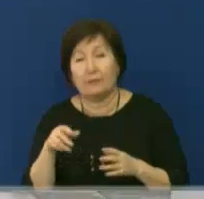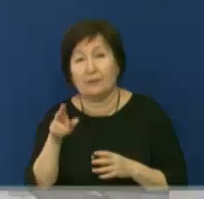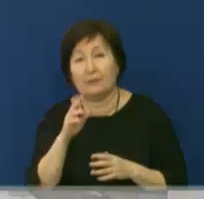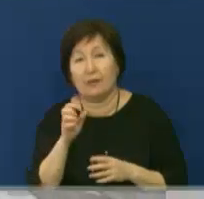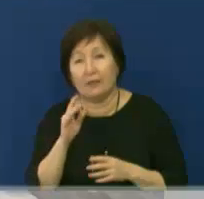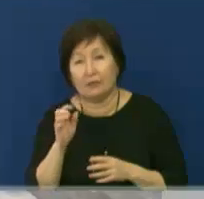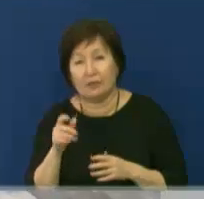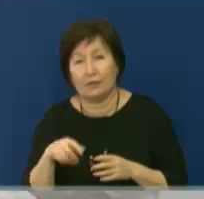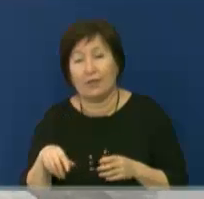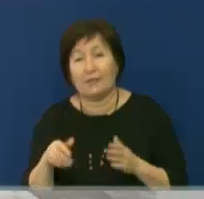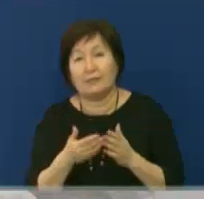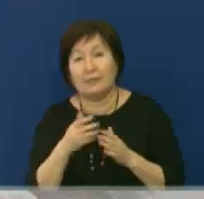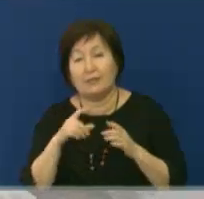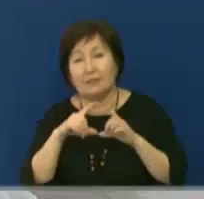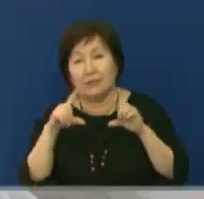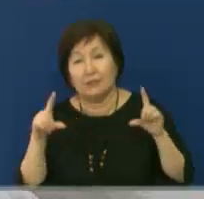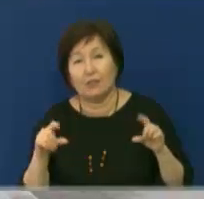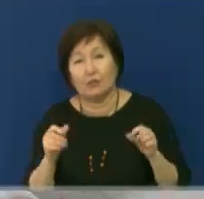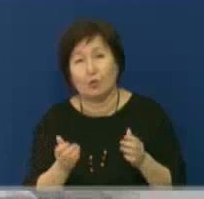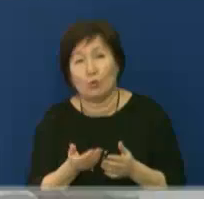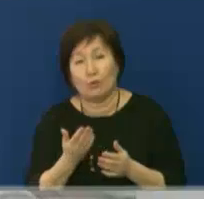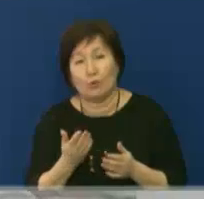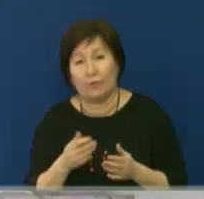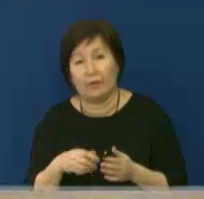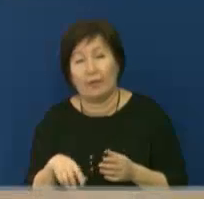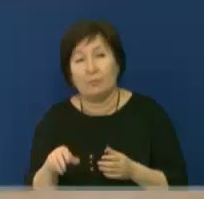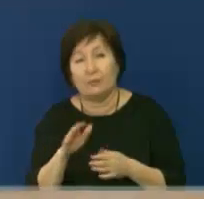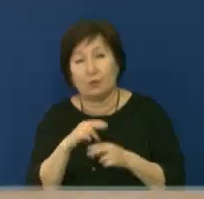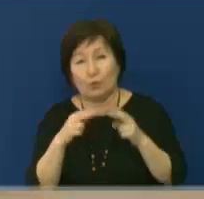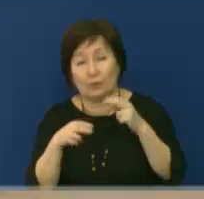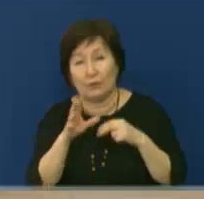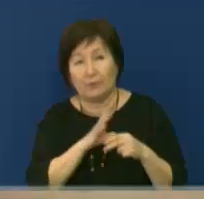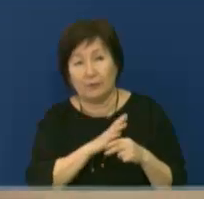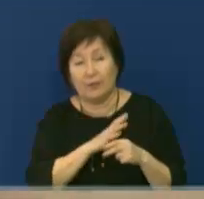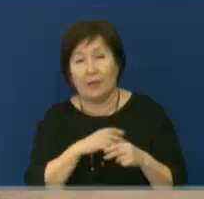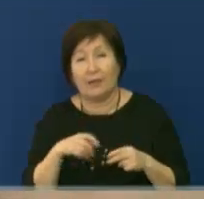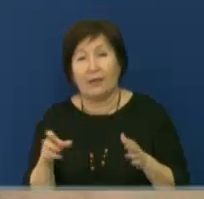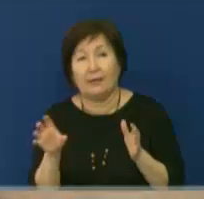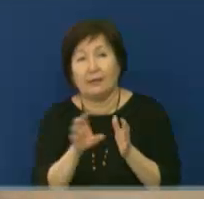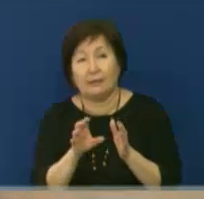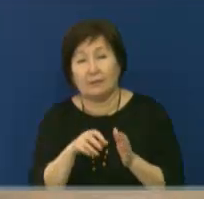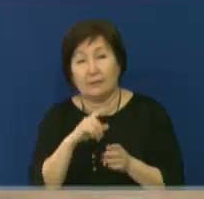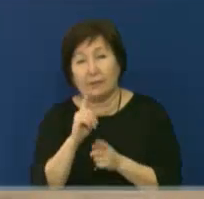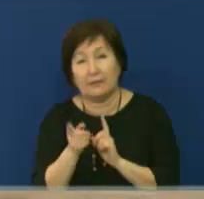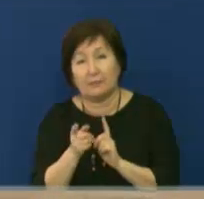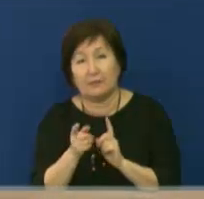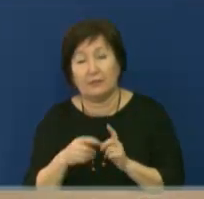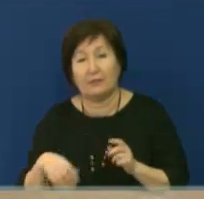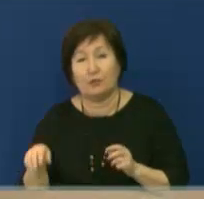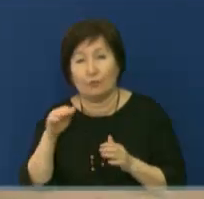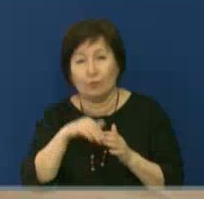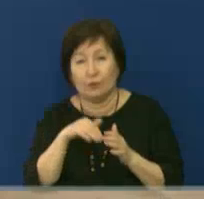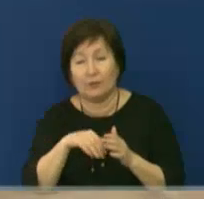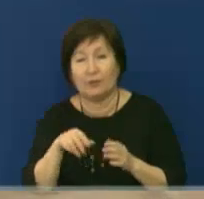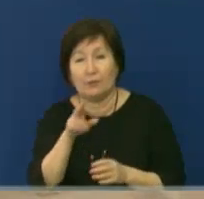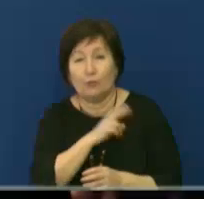Оқу орнында едендер, есіктер, кәріз жүйесі, су құбыры, жылу және электр желілері ауыстырылып, сыртқы және ішкі әрлеу жұмыстары